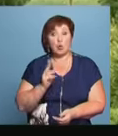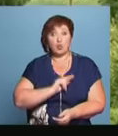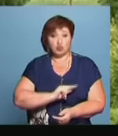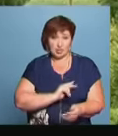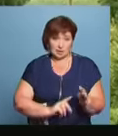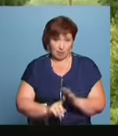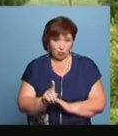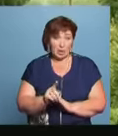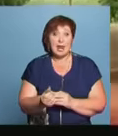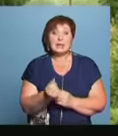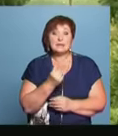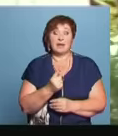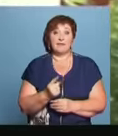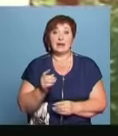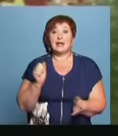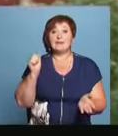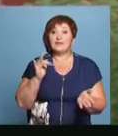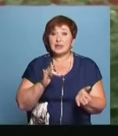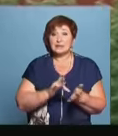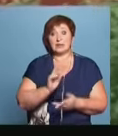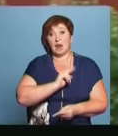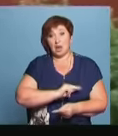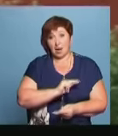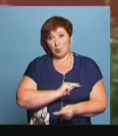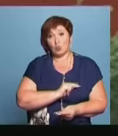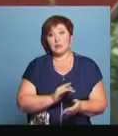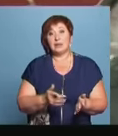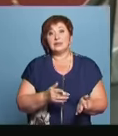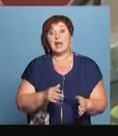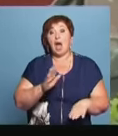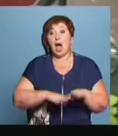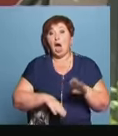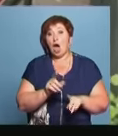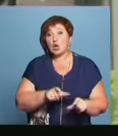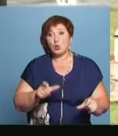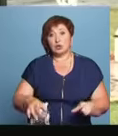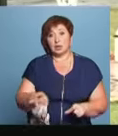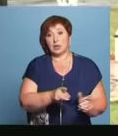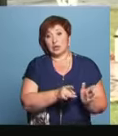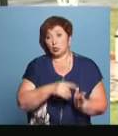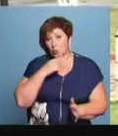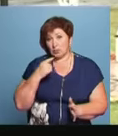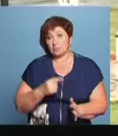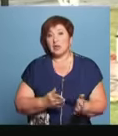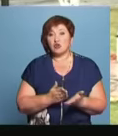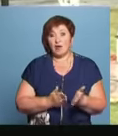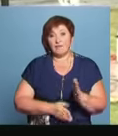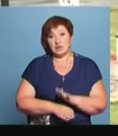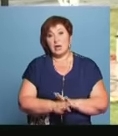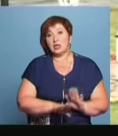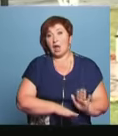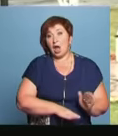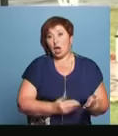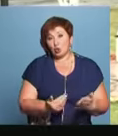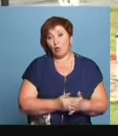С появлением этого центра работа по продвижению народных ремесел и сельского туризма должна выйти на новый уровень.